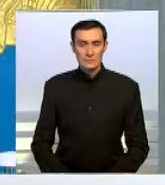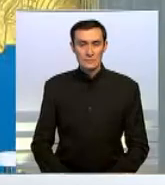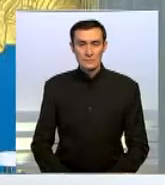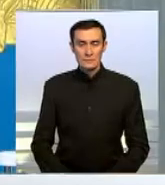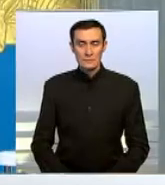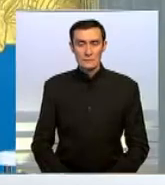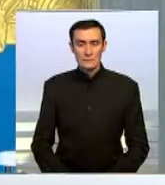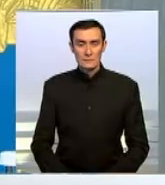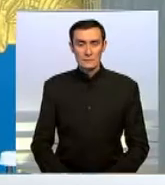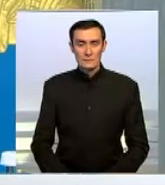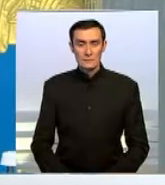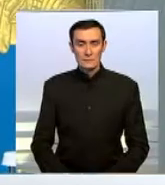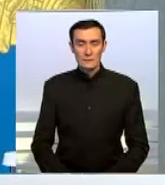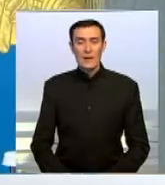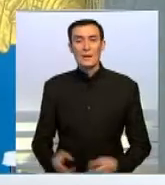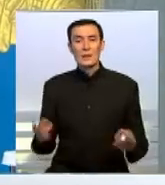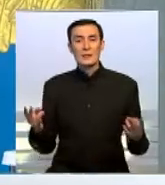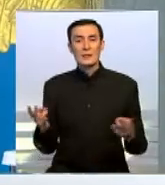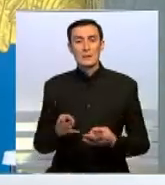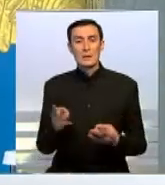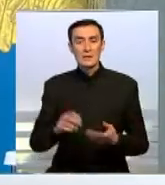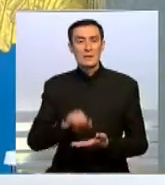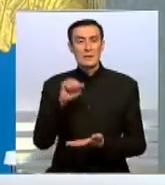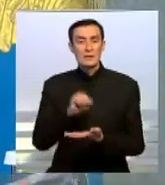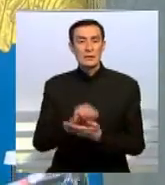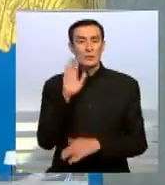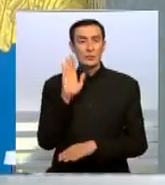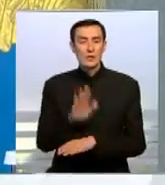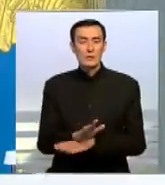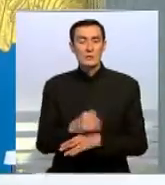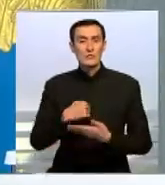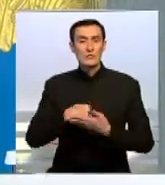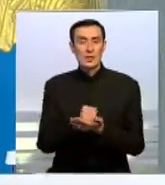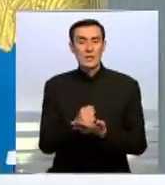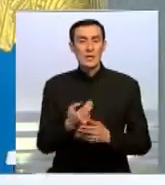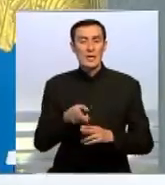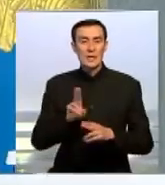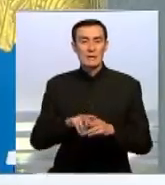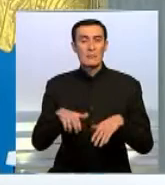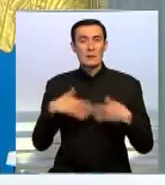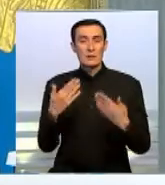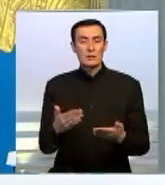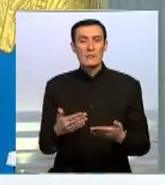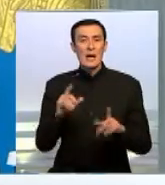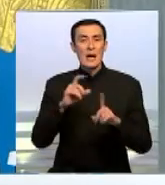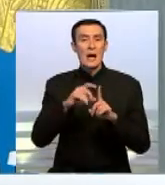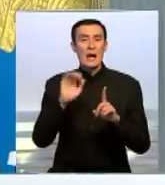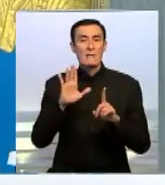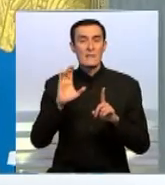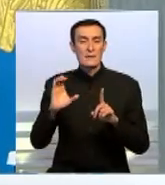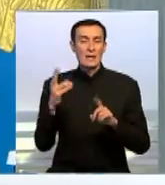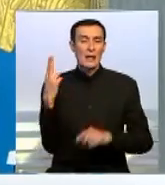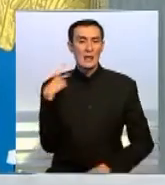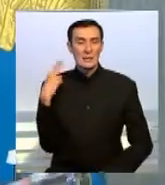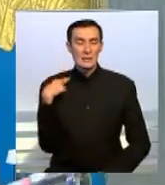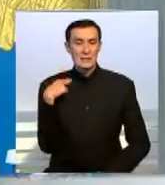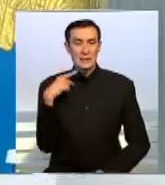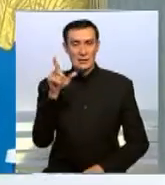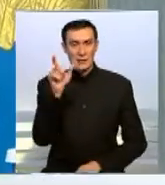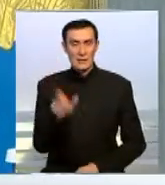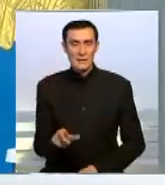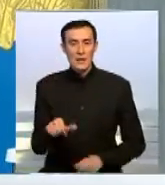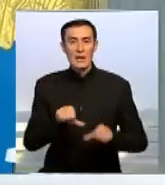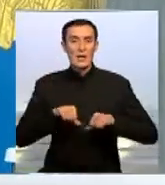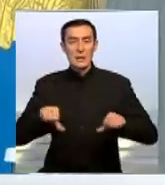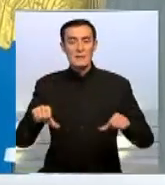қарай. Необходимо издать указ об утверждении предложенного проекта алфавита казахского языка на латинской графике. Комиссия